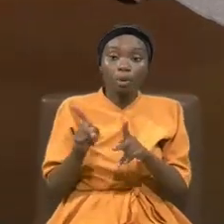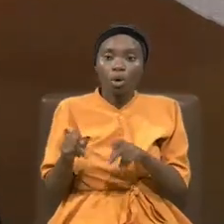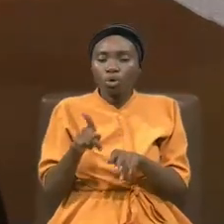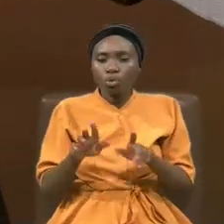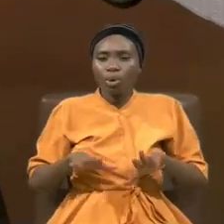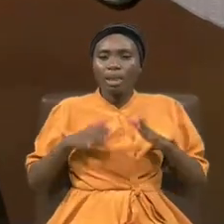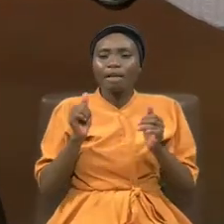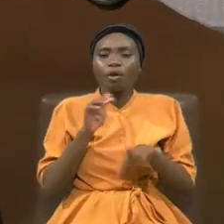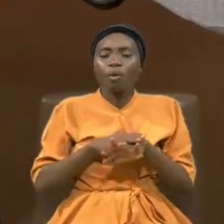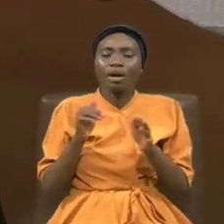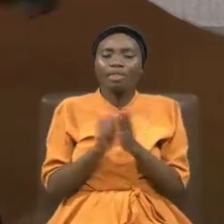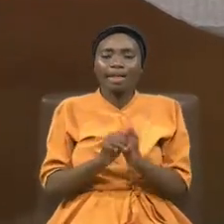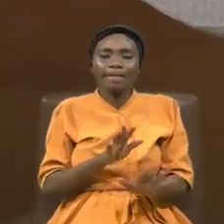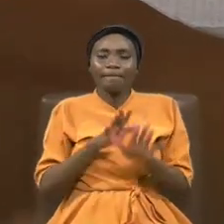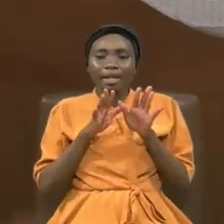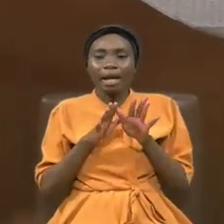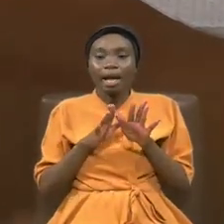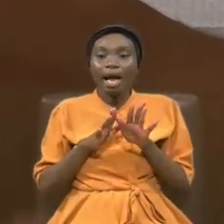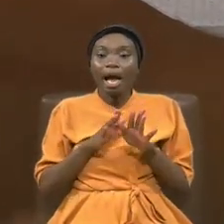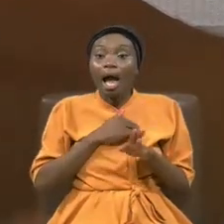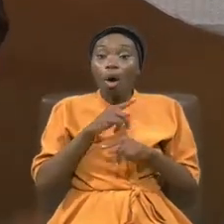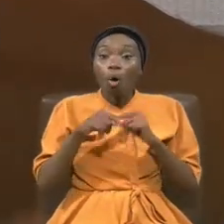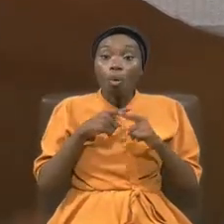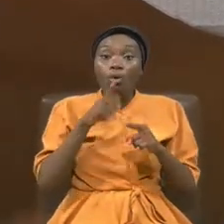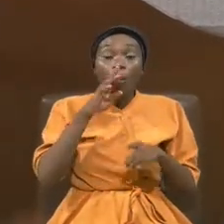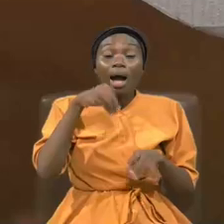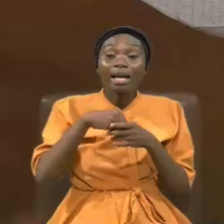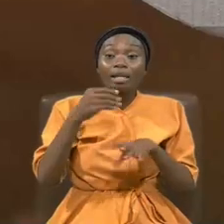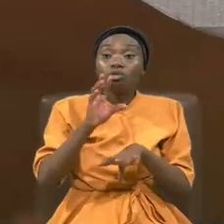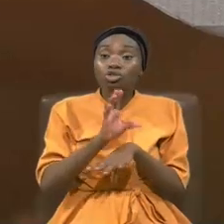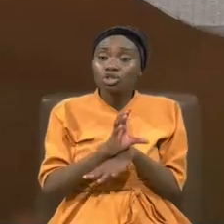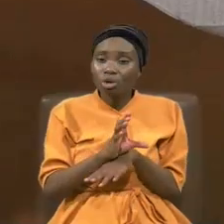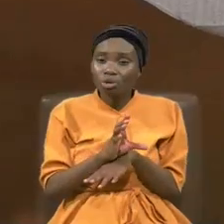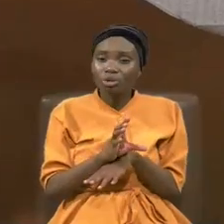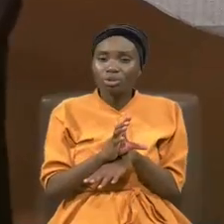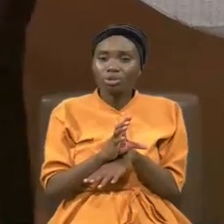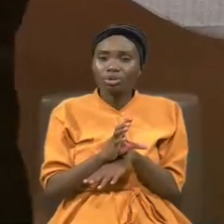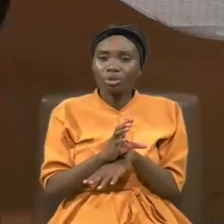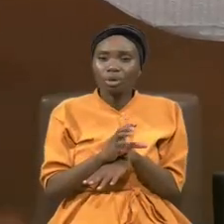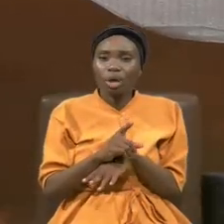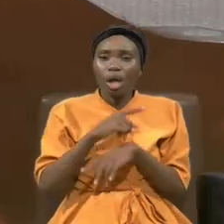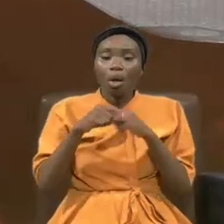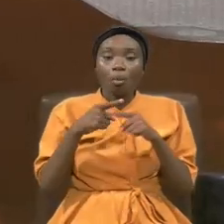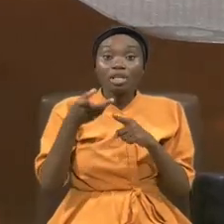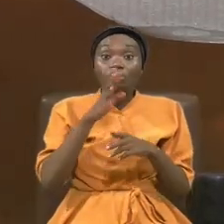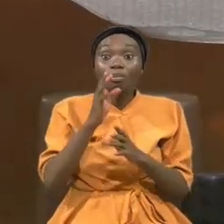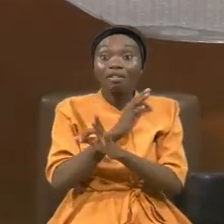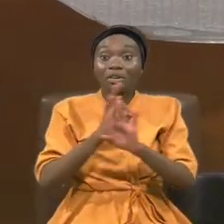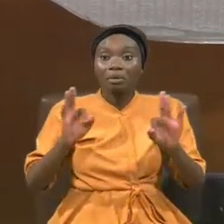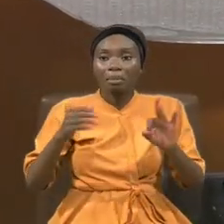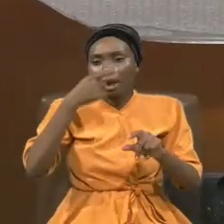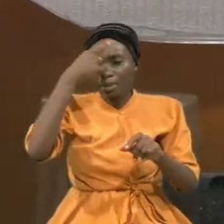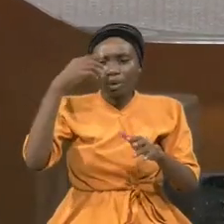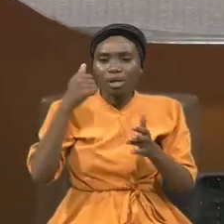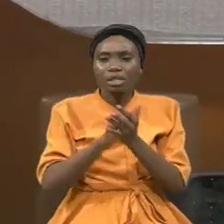vous vivez avec crainte. Et lorsque vous êtes à l'église, là où il faut la liberté, parce